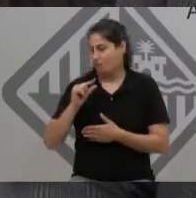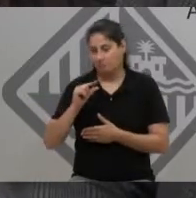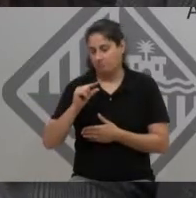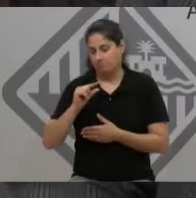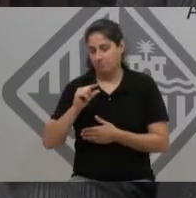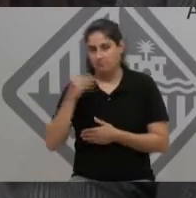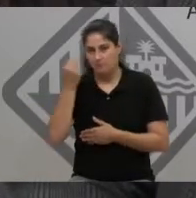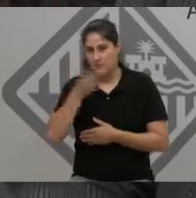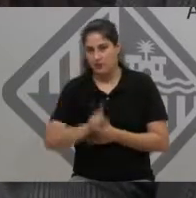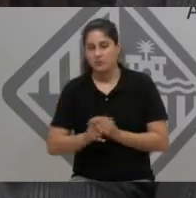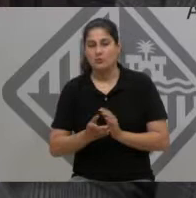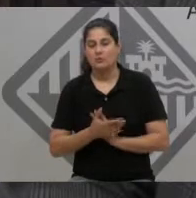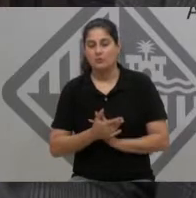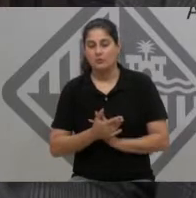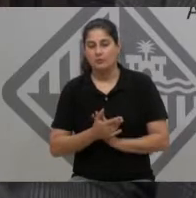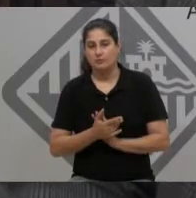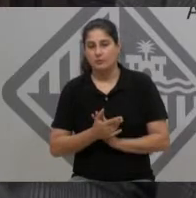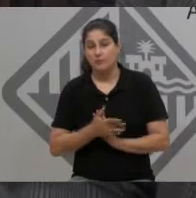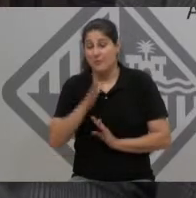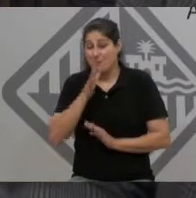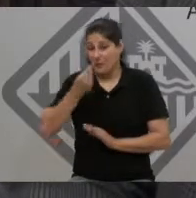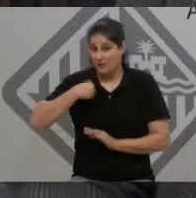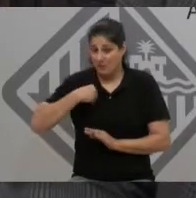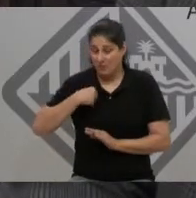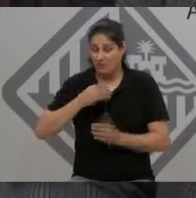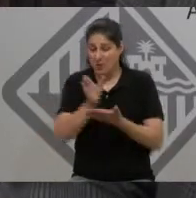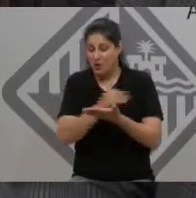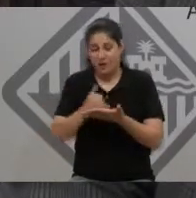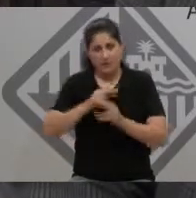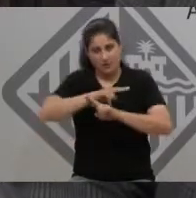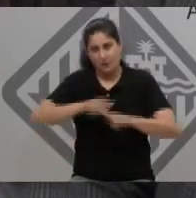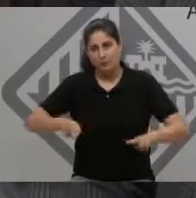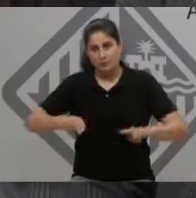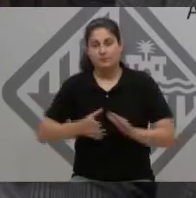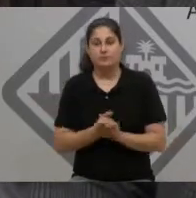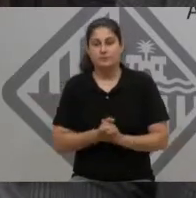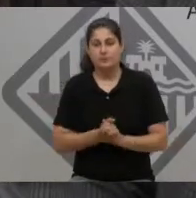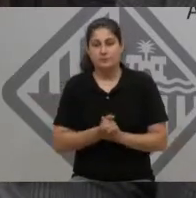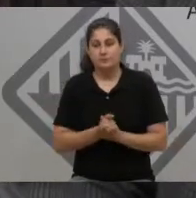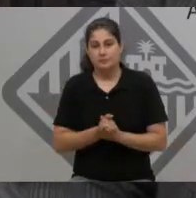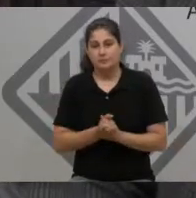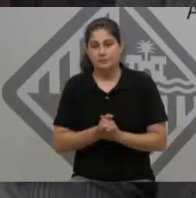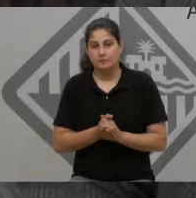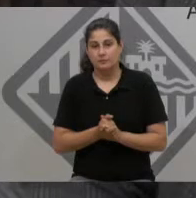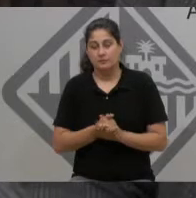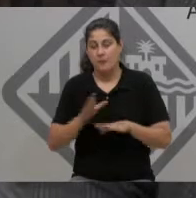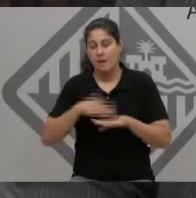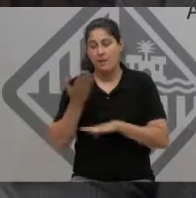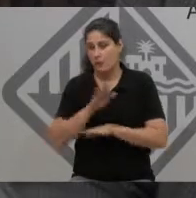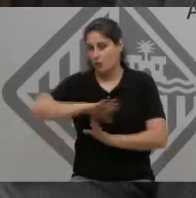tant, entenem que s'ha de derogar. I, per altra banda, i com a darrera